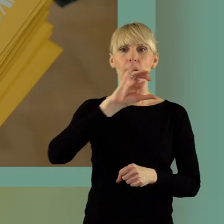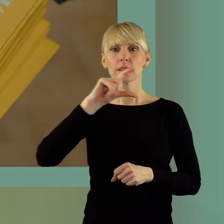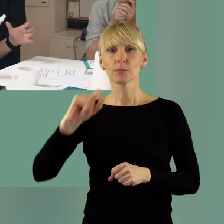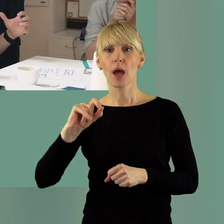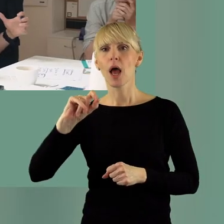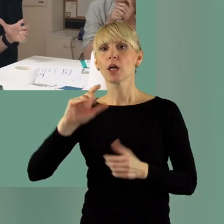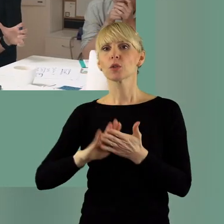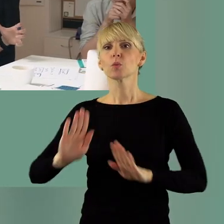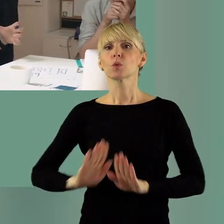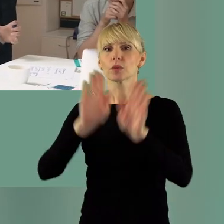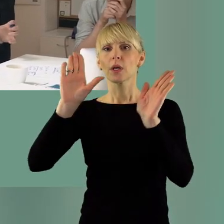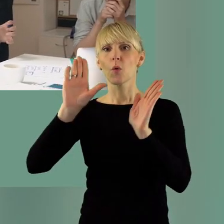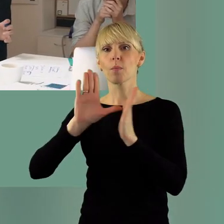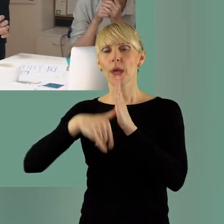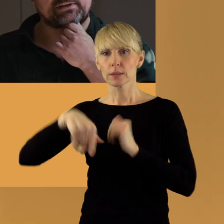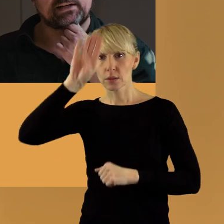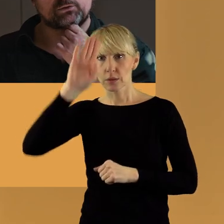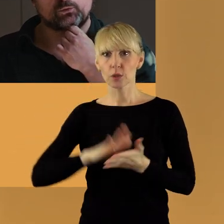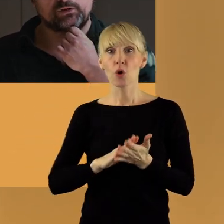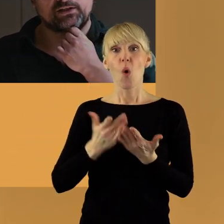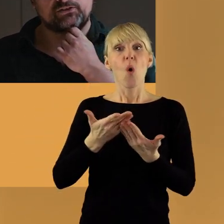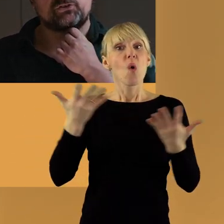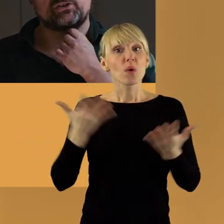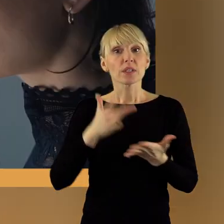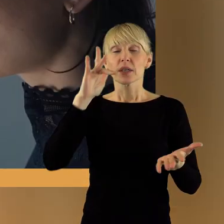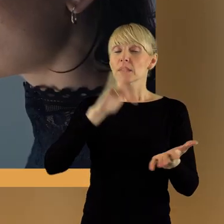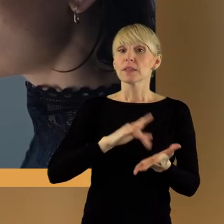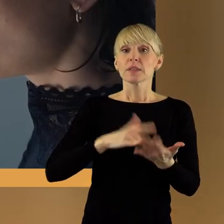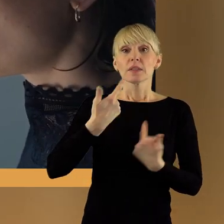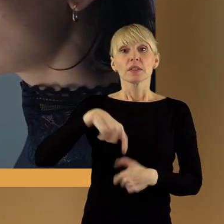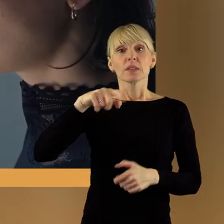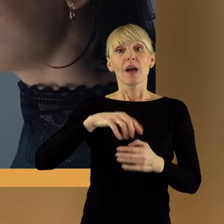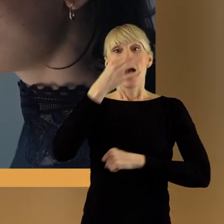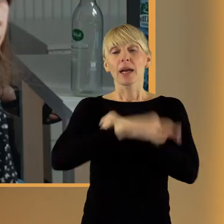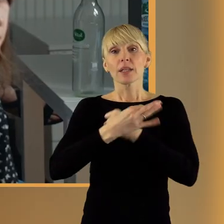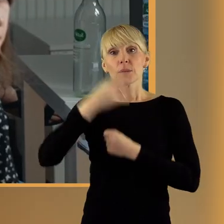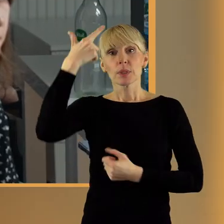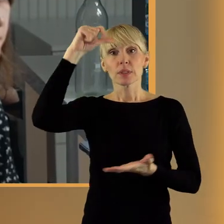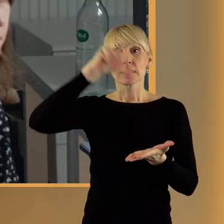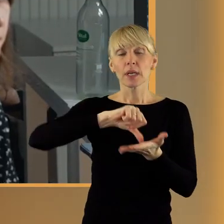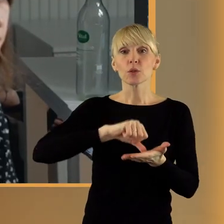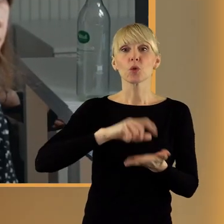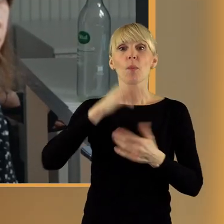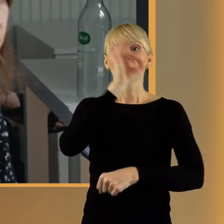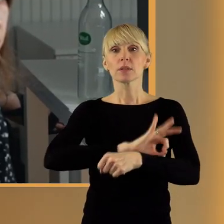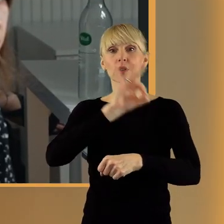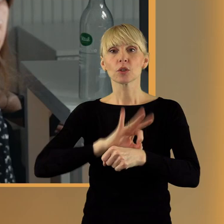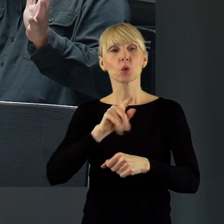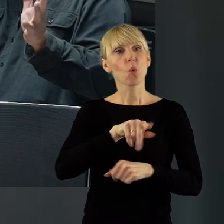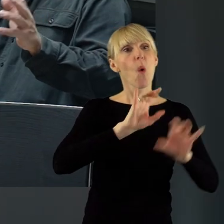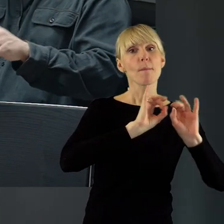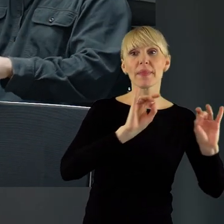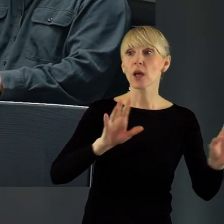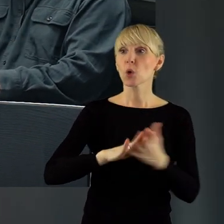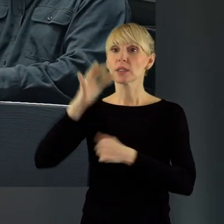Łodzi, które odbywa się w Akademickim Centrum Designu. Jest to kooperatywa studentów i pedagogów,